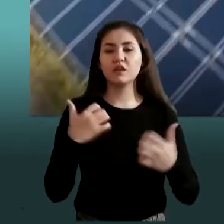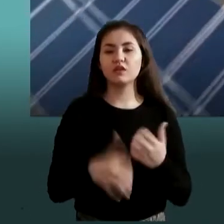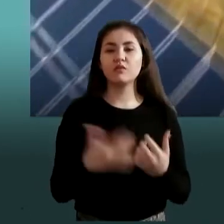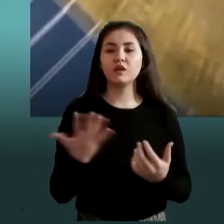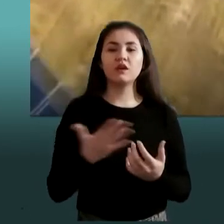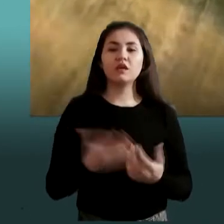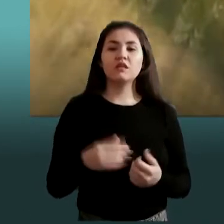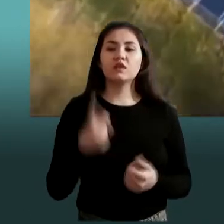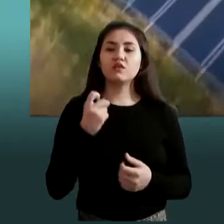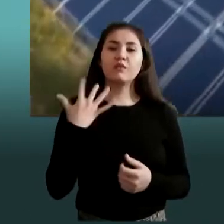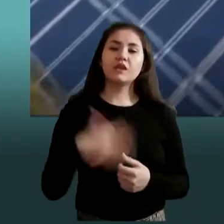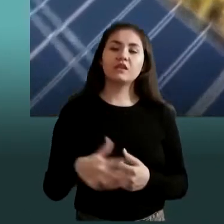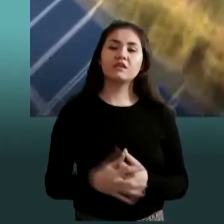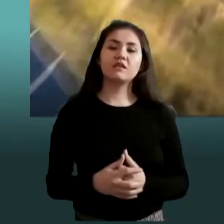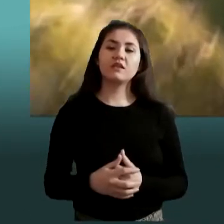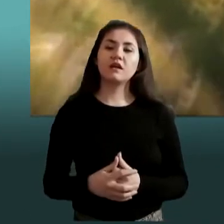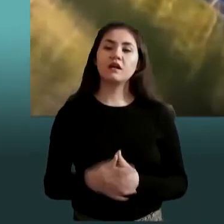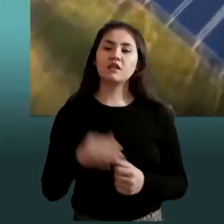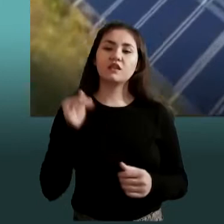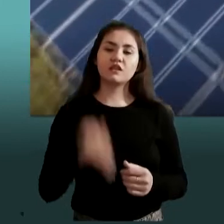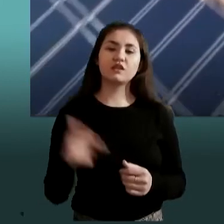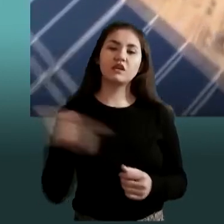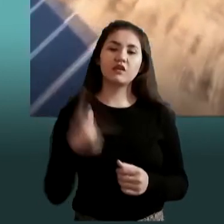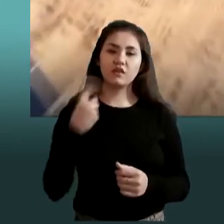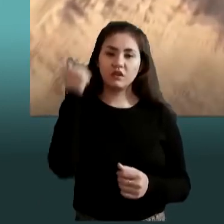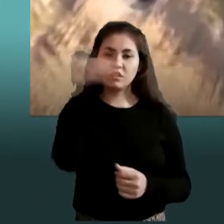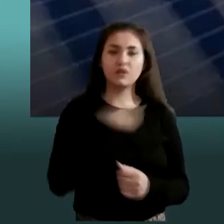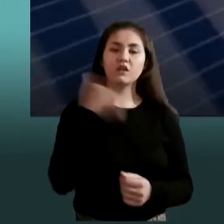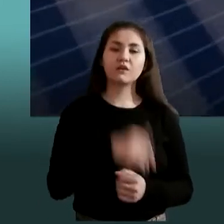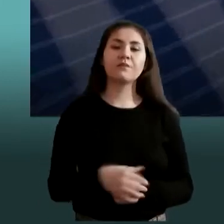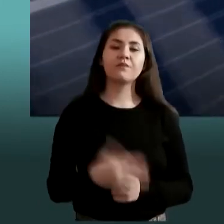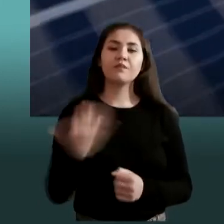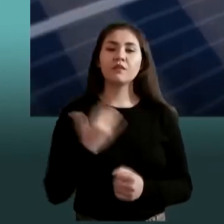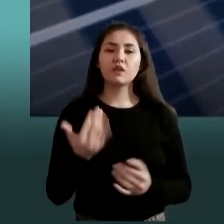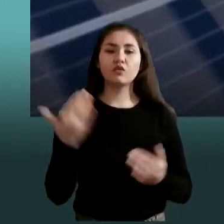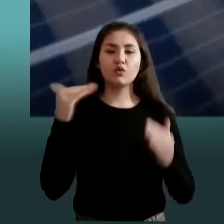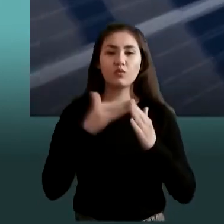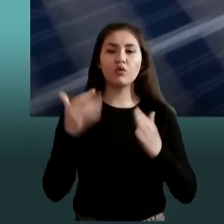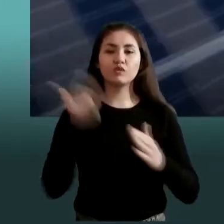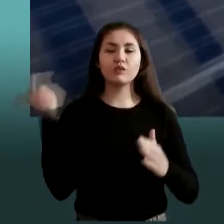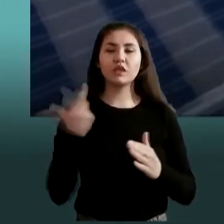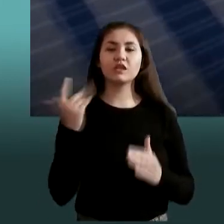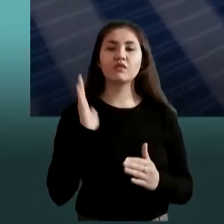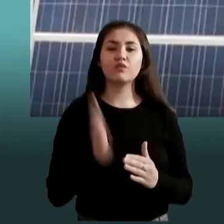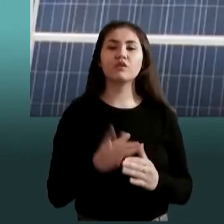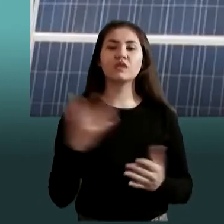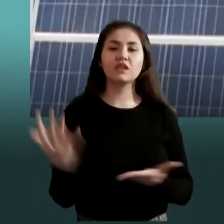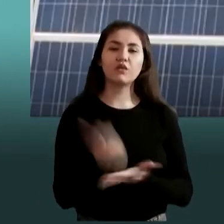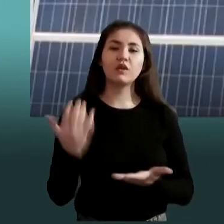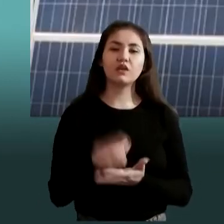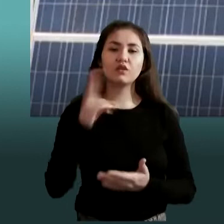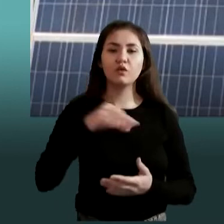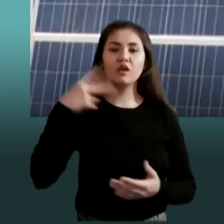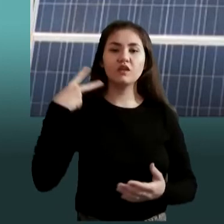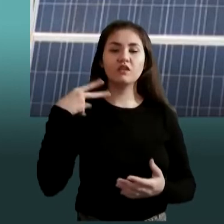скажімо, 150 тисяч гривень в рік. Таке домогосподарство буде заробляти до 2030